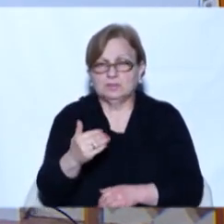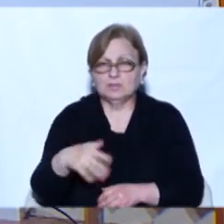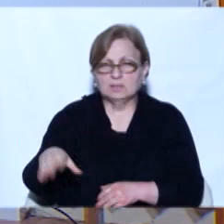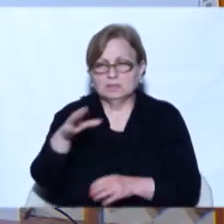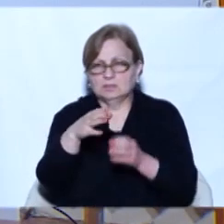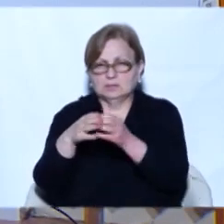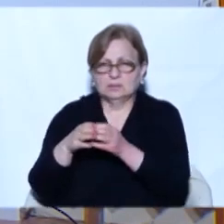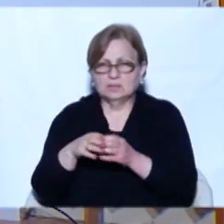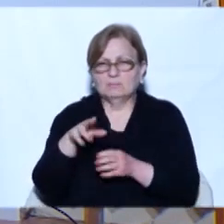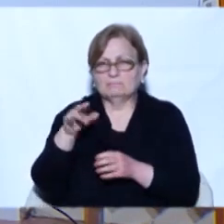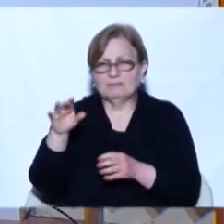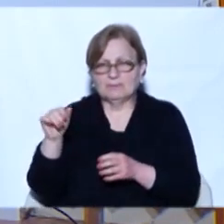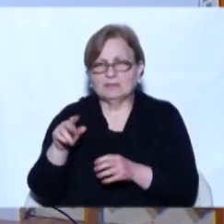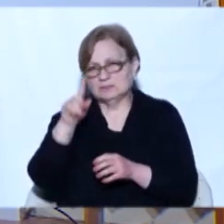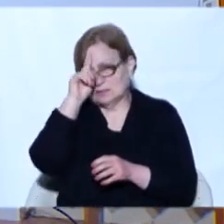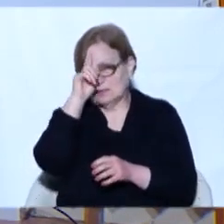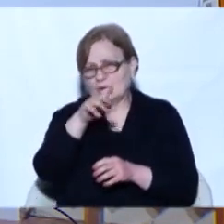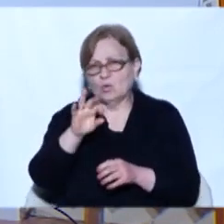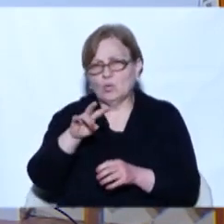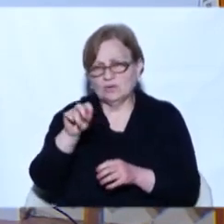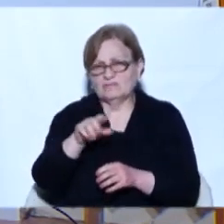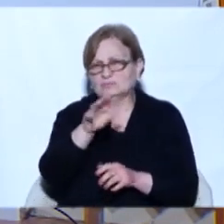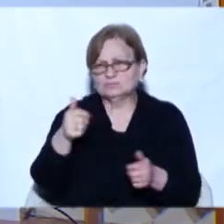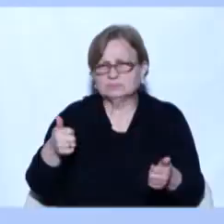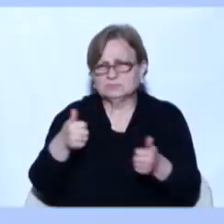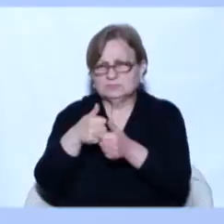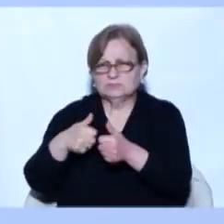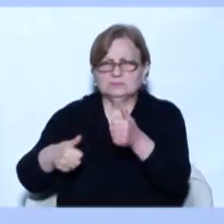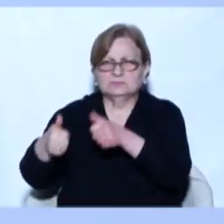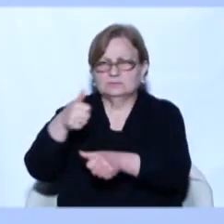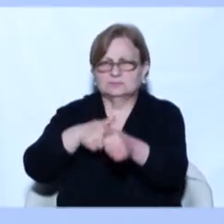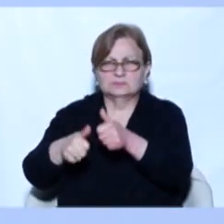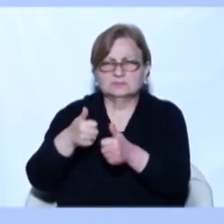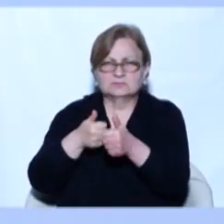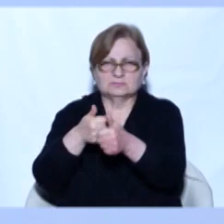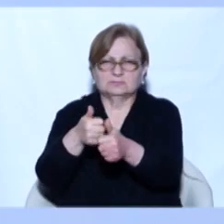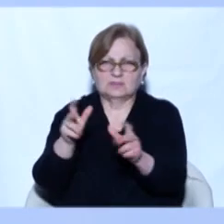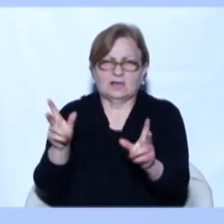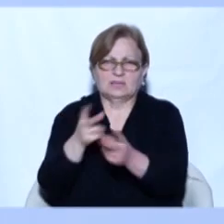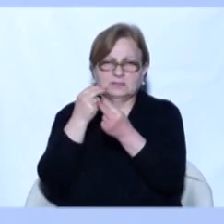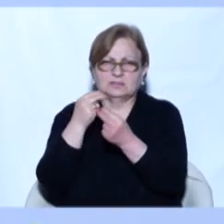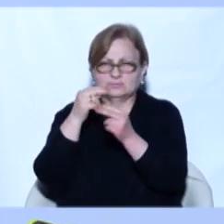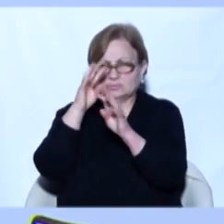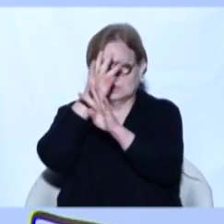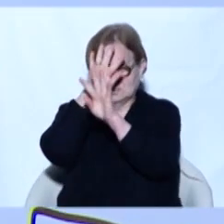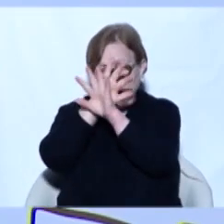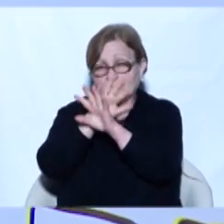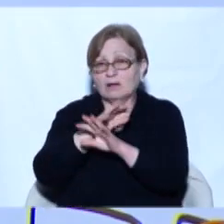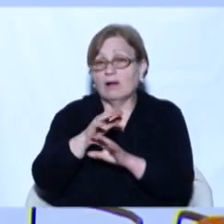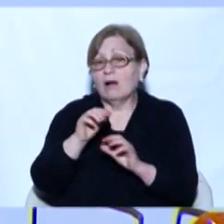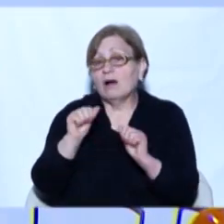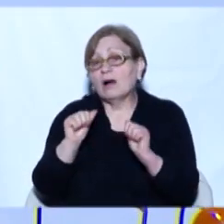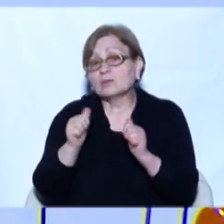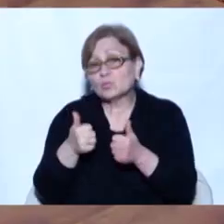და ოლილეს დახმარებით ცისფერ ირემს გადაარჩენენ. ოღონ როგორ გადაარჩენენ? ამას შენ